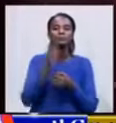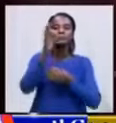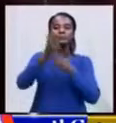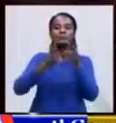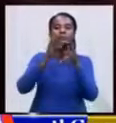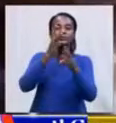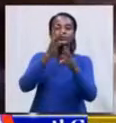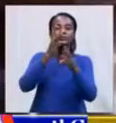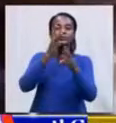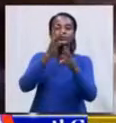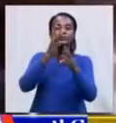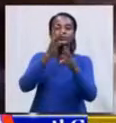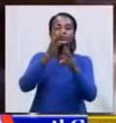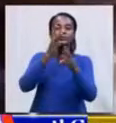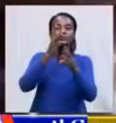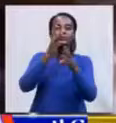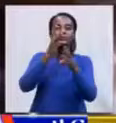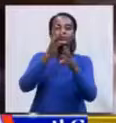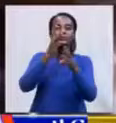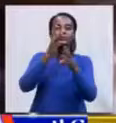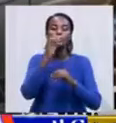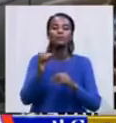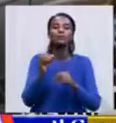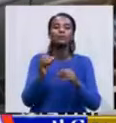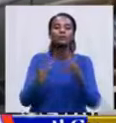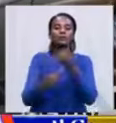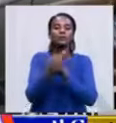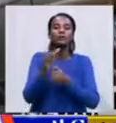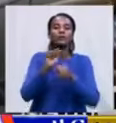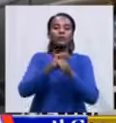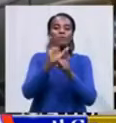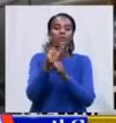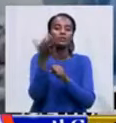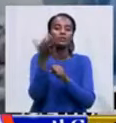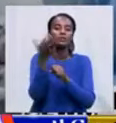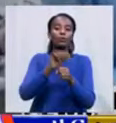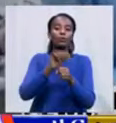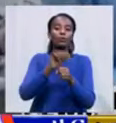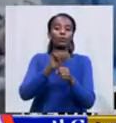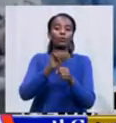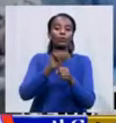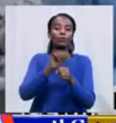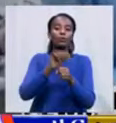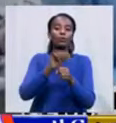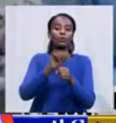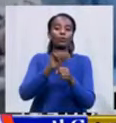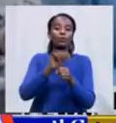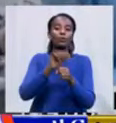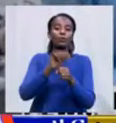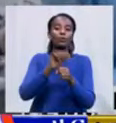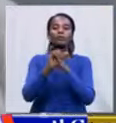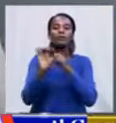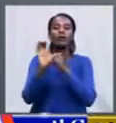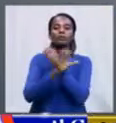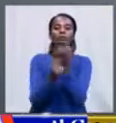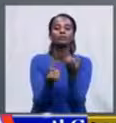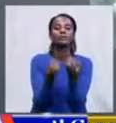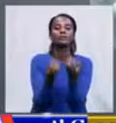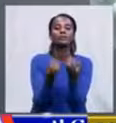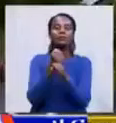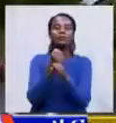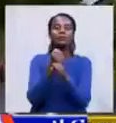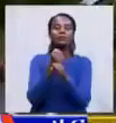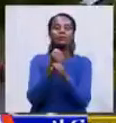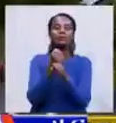ባለማችን የበርካታ ዜጎች ህይወትን እየቀጠፈ ለሚገኘው የኮቪድ-19 የኮሮና ቫይረስ ምላሽ ለመስጠት እንደ ሀገር በርካታ ስራዎች